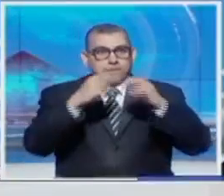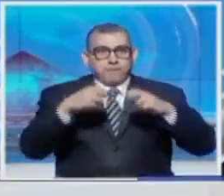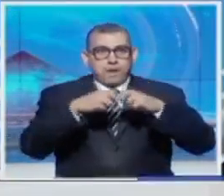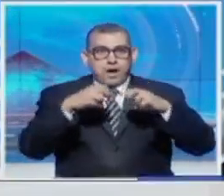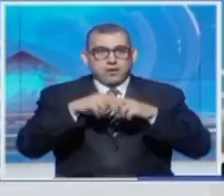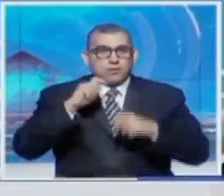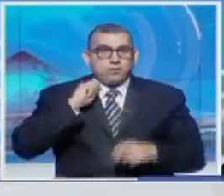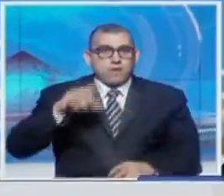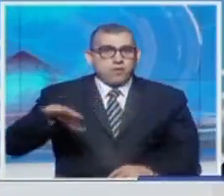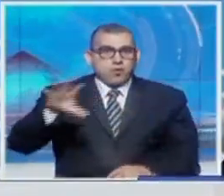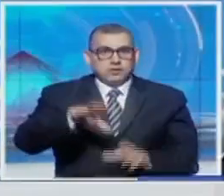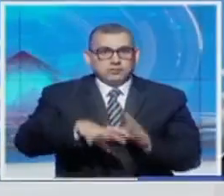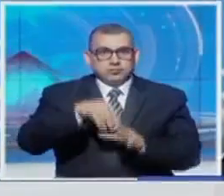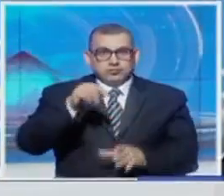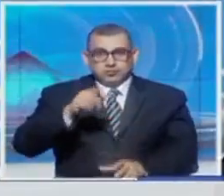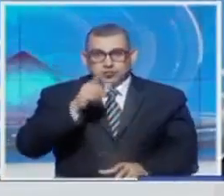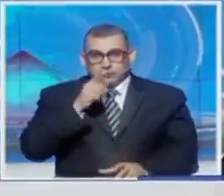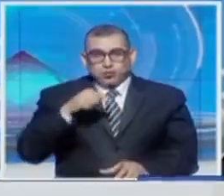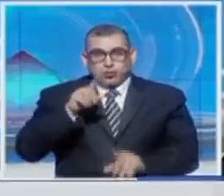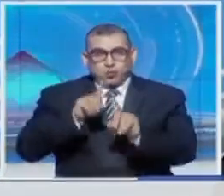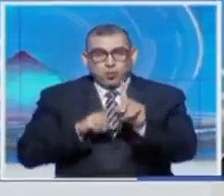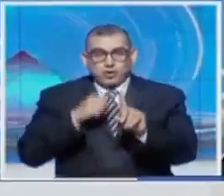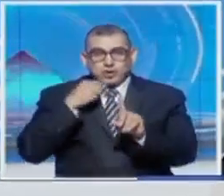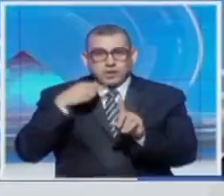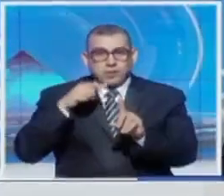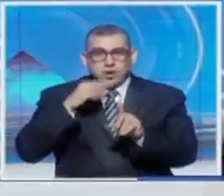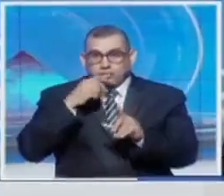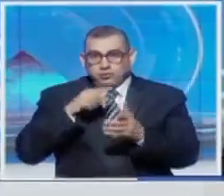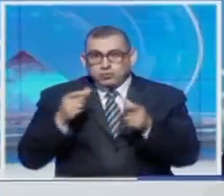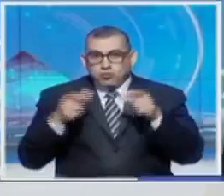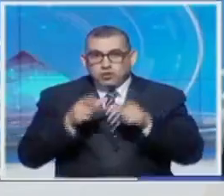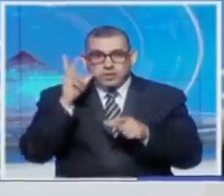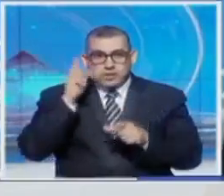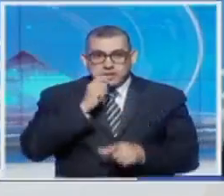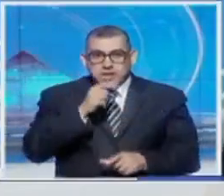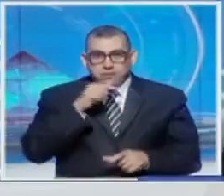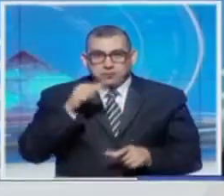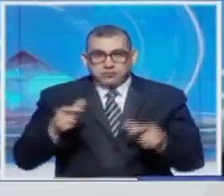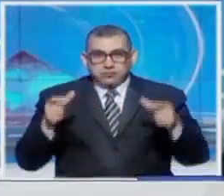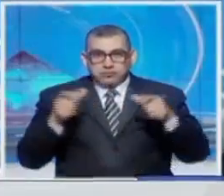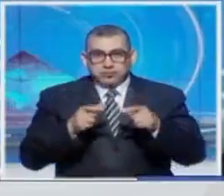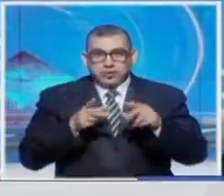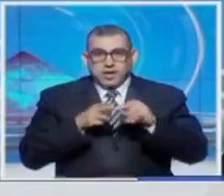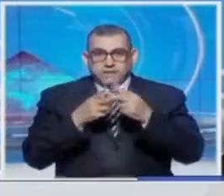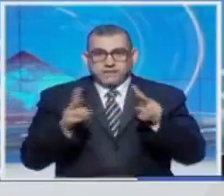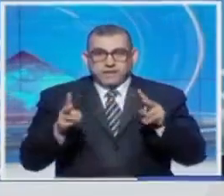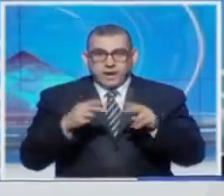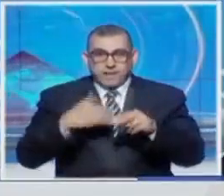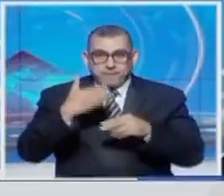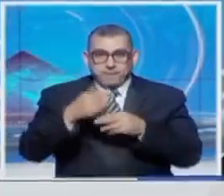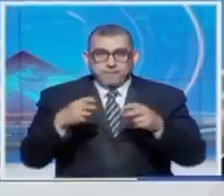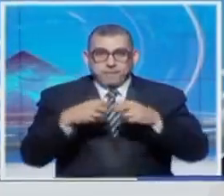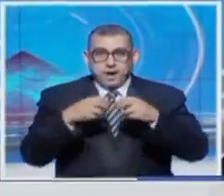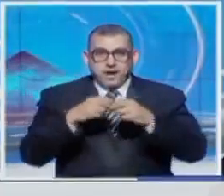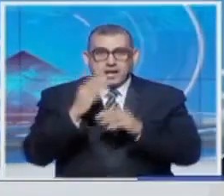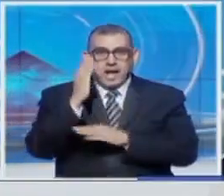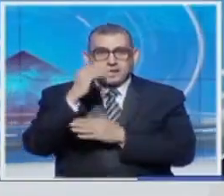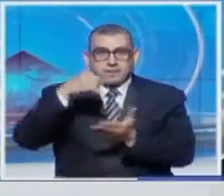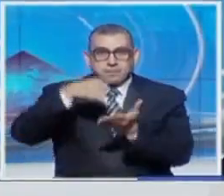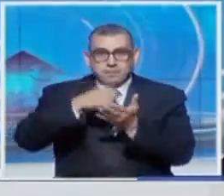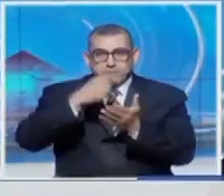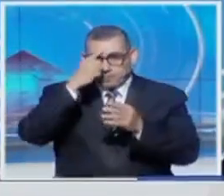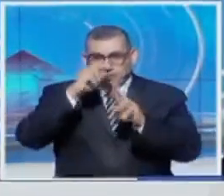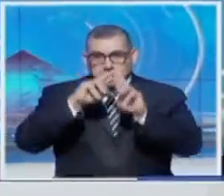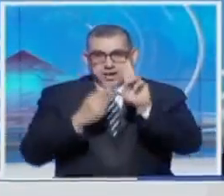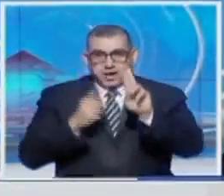145 معرضا بالمحافظات. وأشار وزير التموين خلال المؤتمر الصحفي الذي عقده بعد افتتاح المعرض الرئيسي